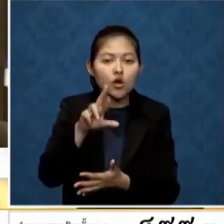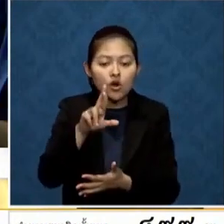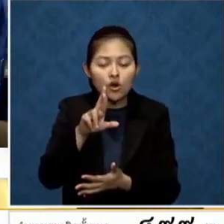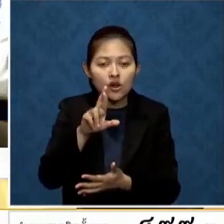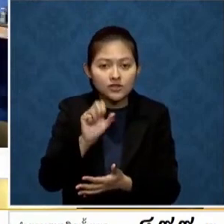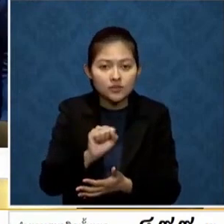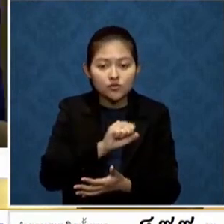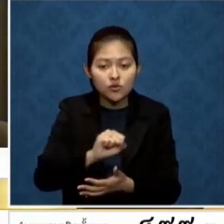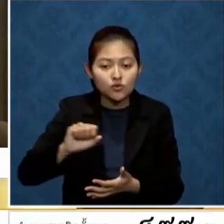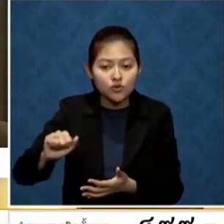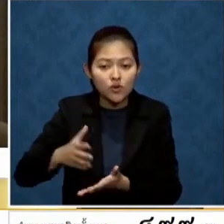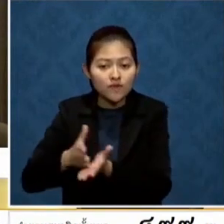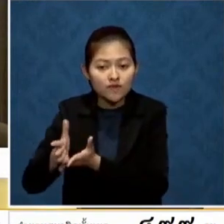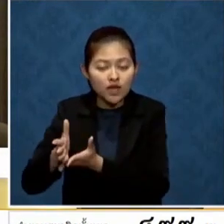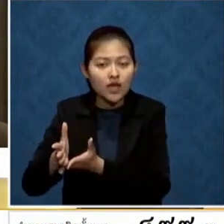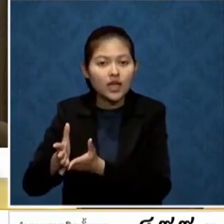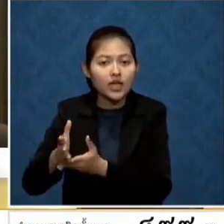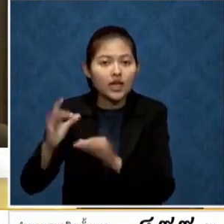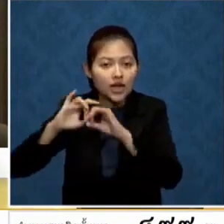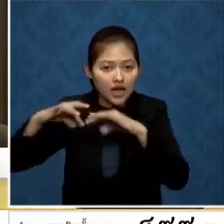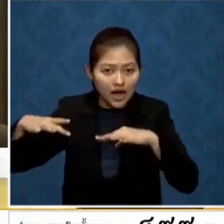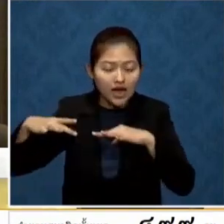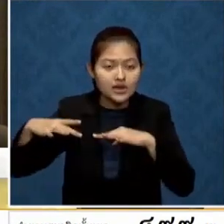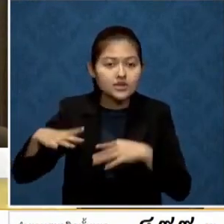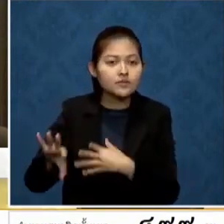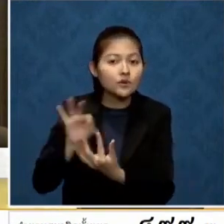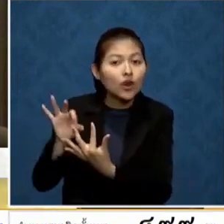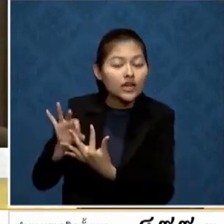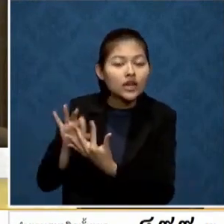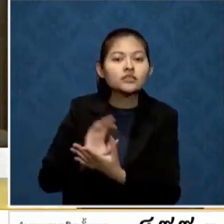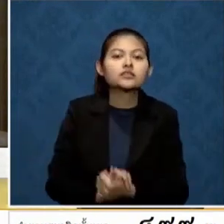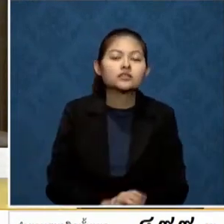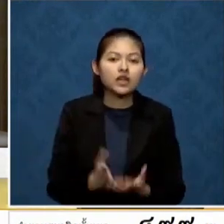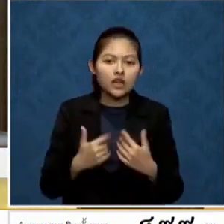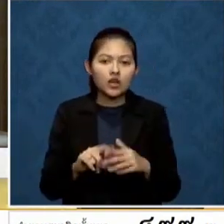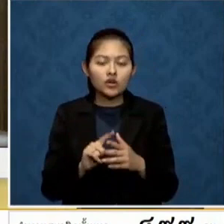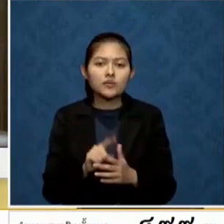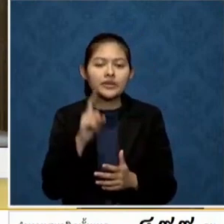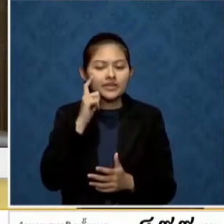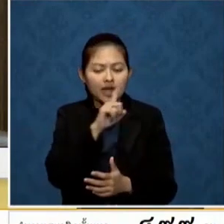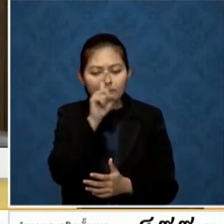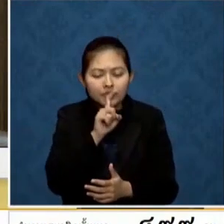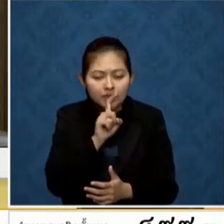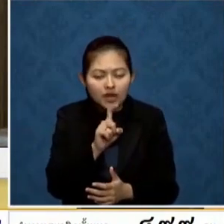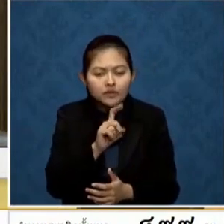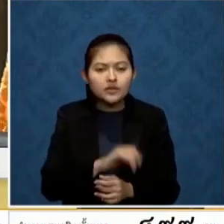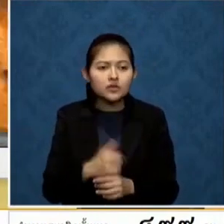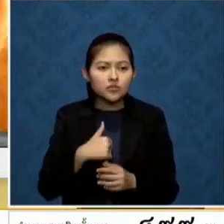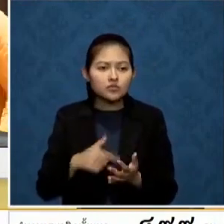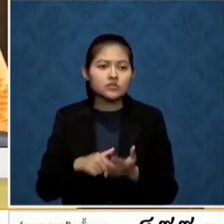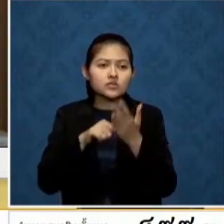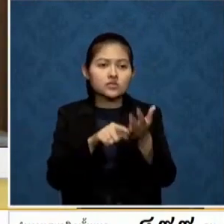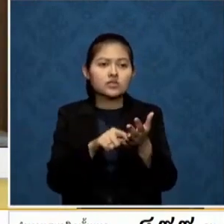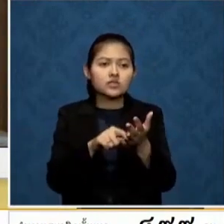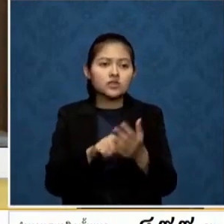ราษฎรจากซี่ฝ่ายคานคำถามประการที่ 2ครับเกี่ยวกับประเด็นนี้นะครับก็เป็นการตั้งคำถามว่าที่ผมเสนอให้ประธาน